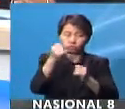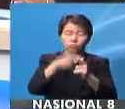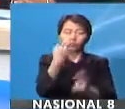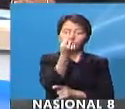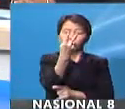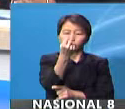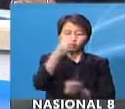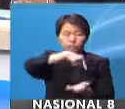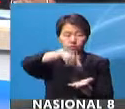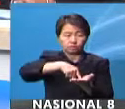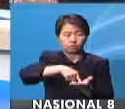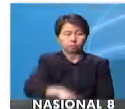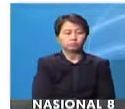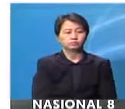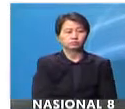disember